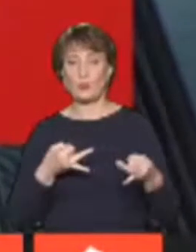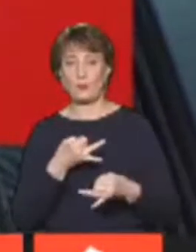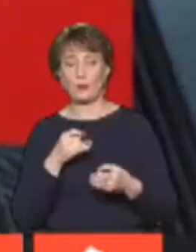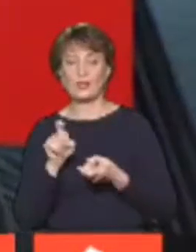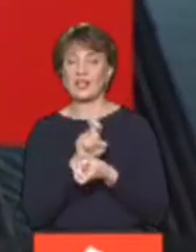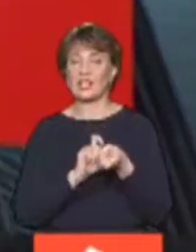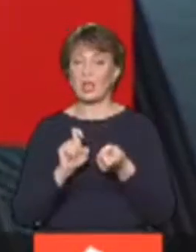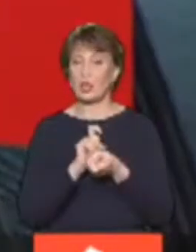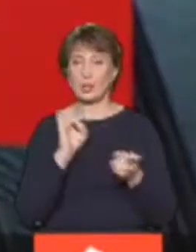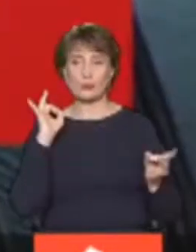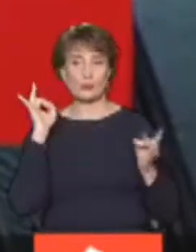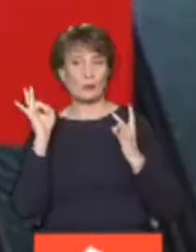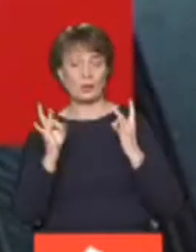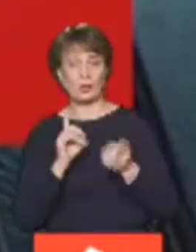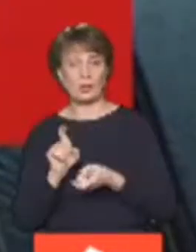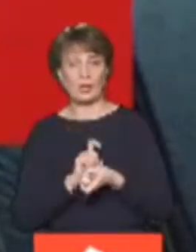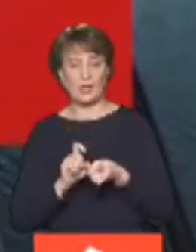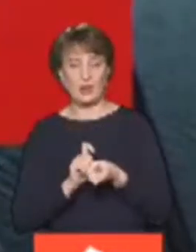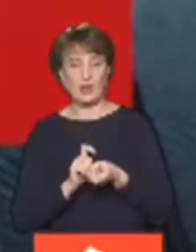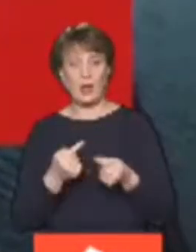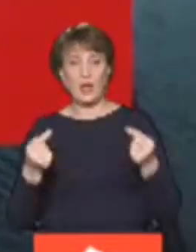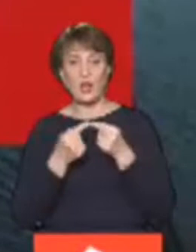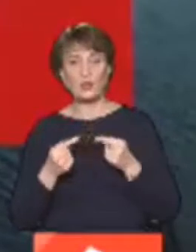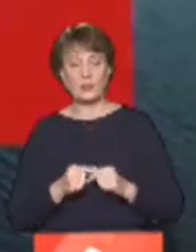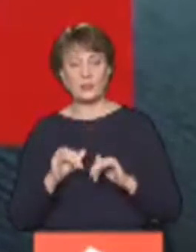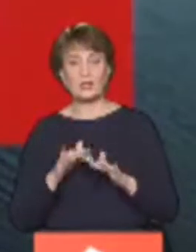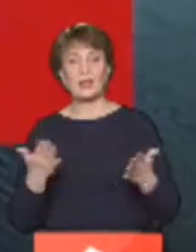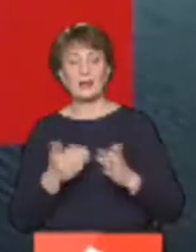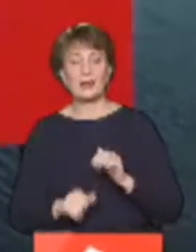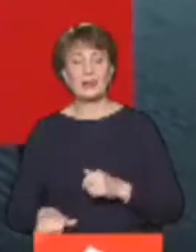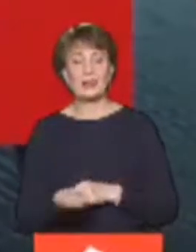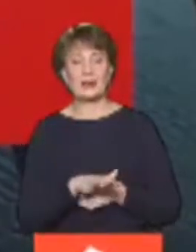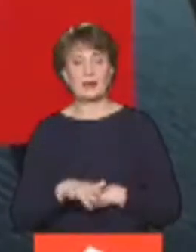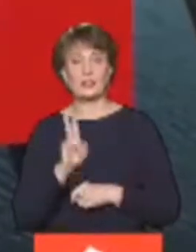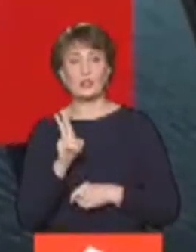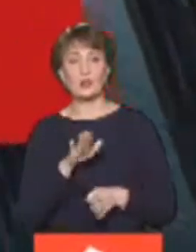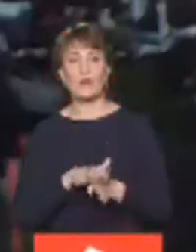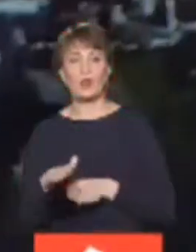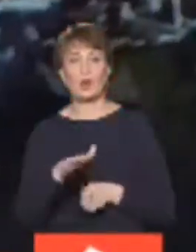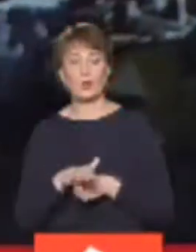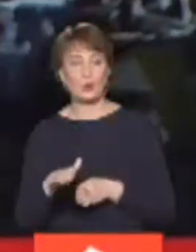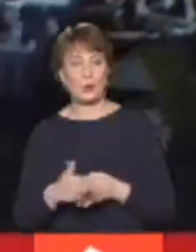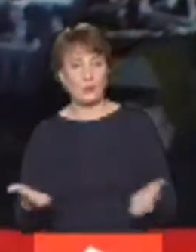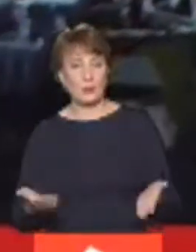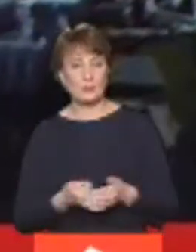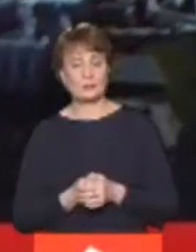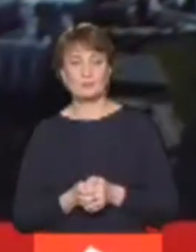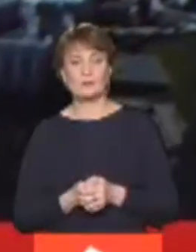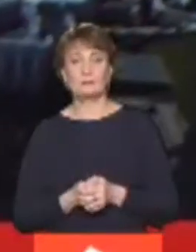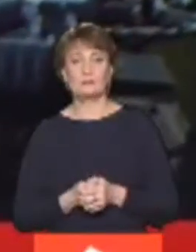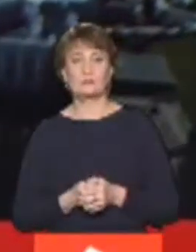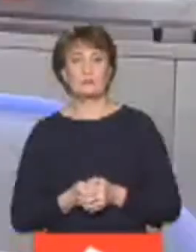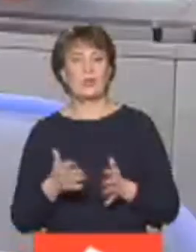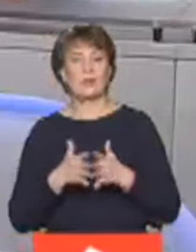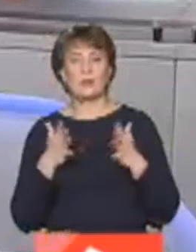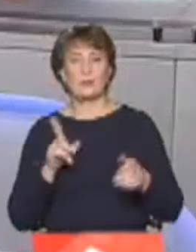а обговорювати конкретні дії. На якій ділянці, хто виконує ремонт? Здається, ринок Колібріс там